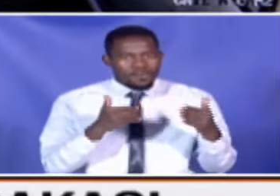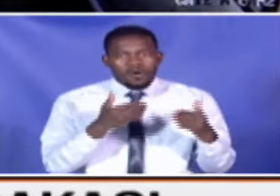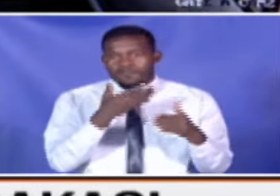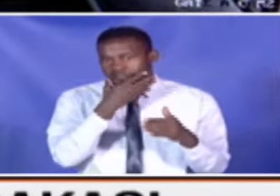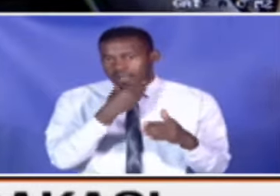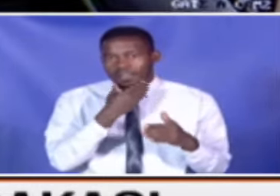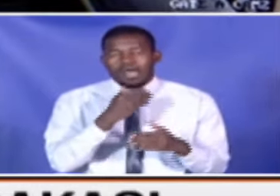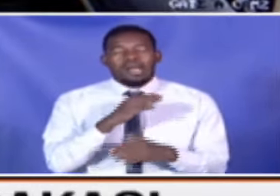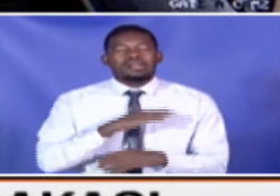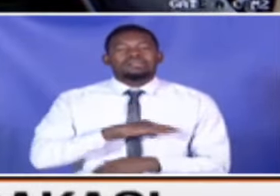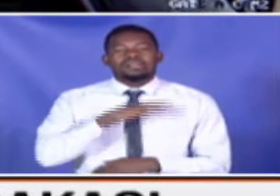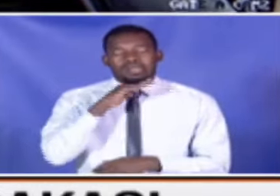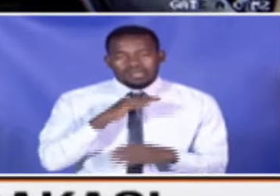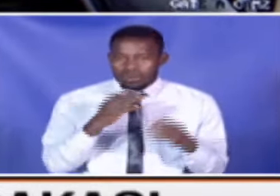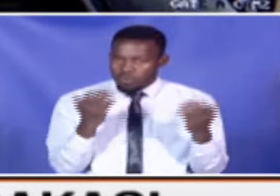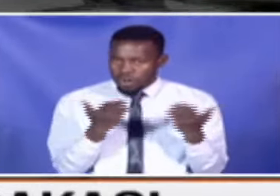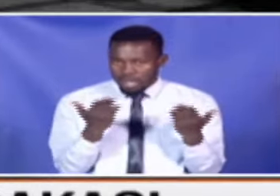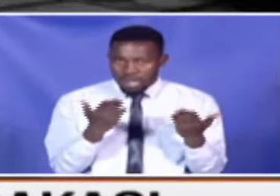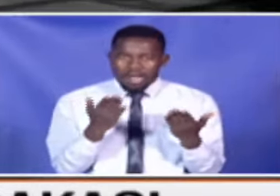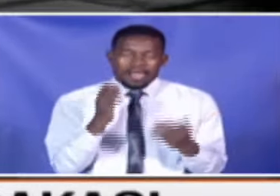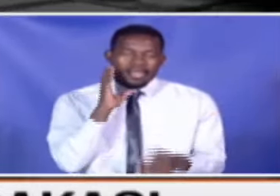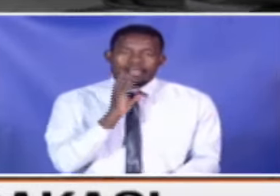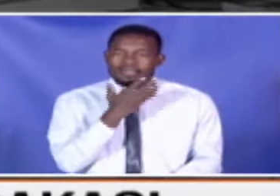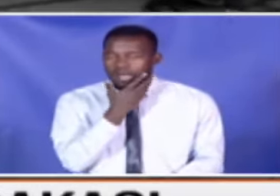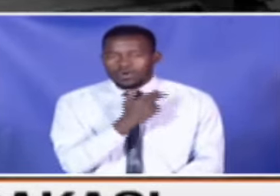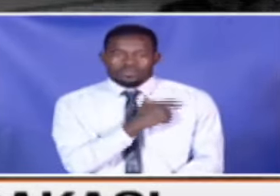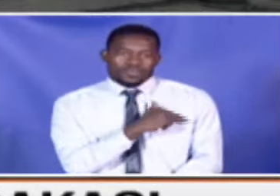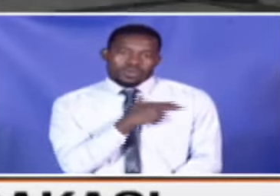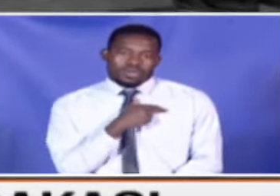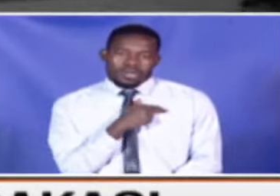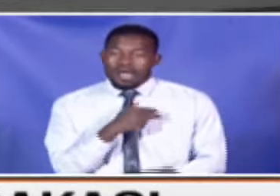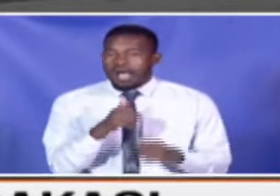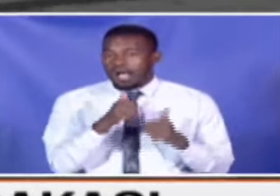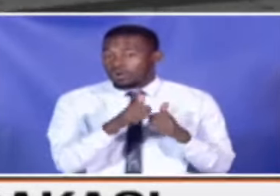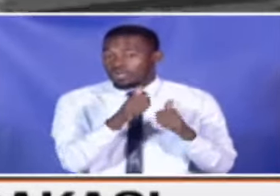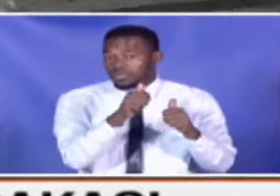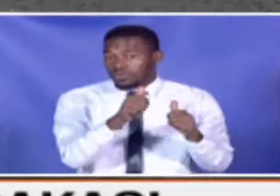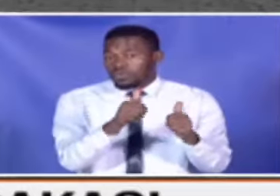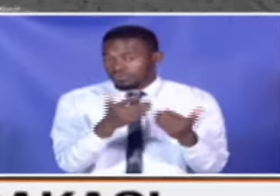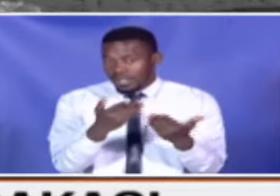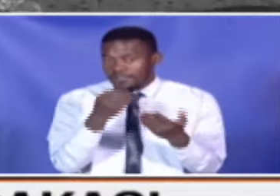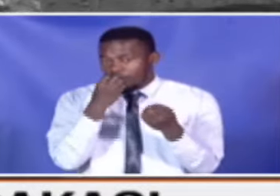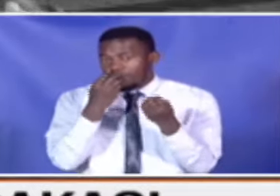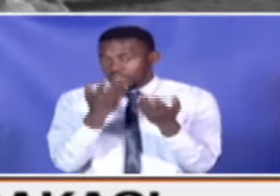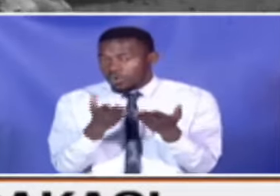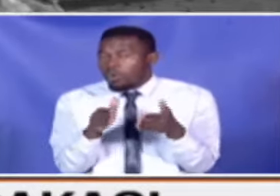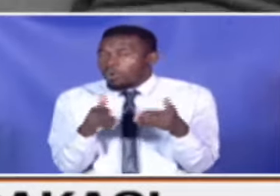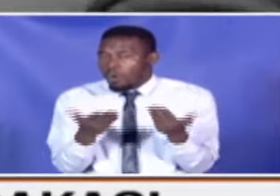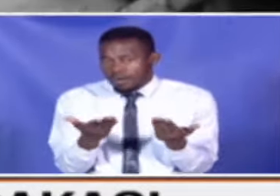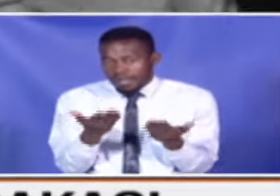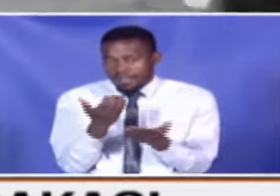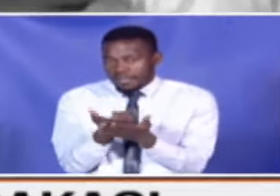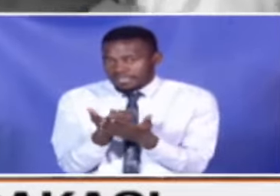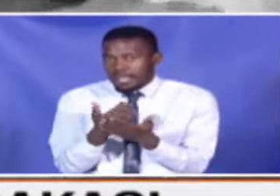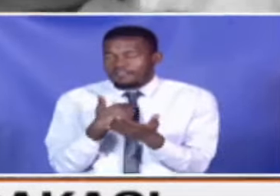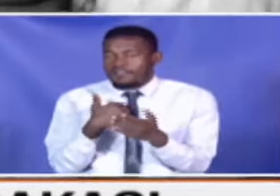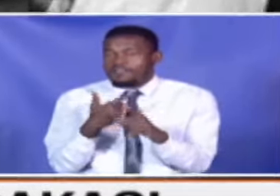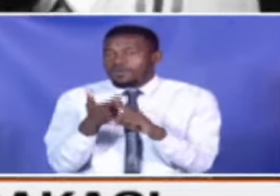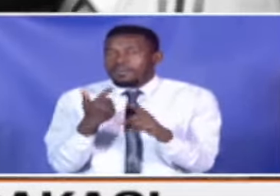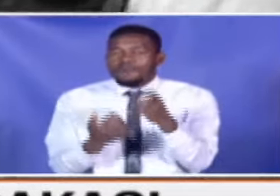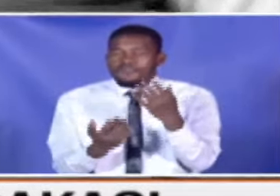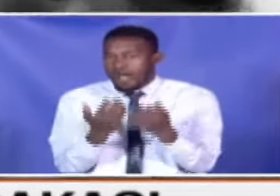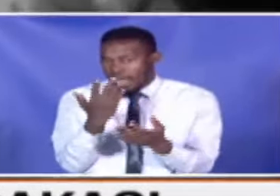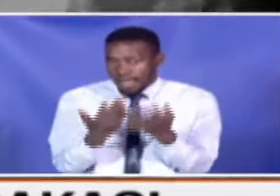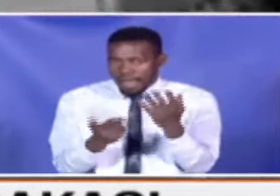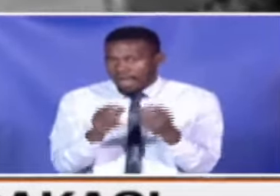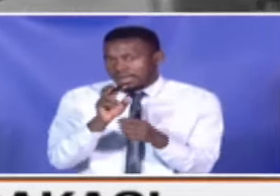roho katika hospitali ya rufaa ya Kenyatta. Kulingana na stakabadhi tulizonazo za mkasa wa Embakasi, watu wawili